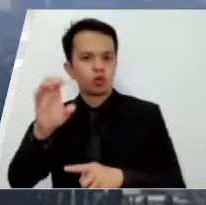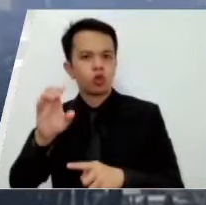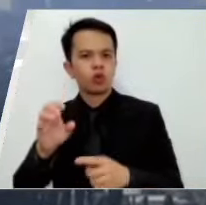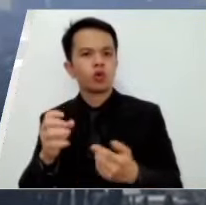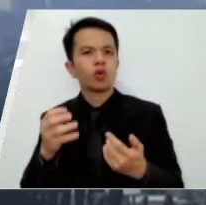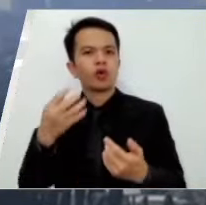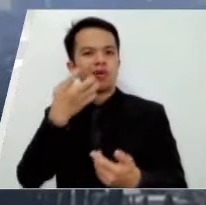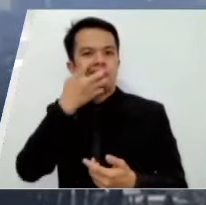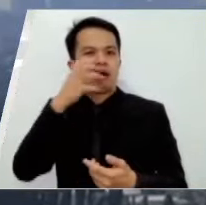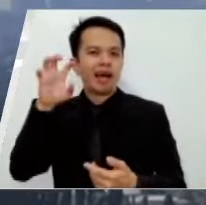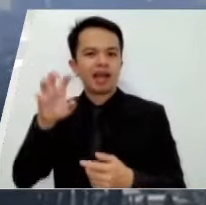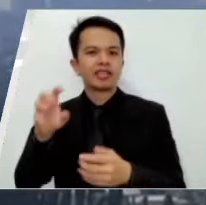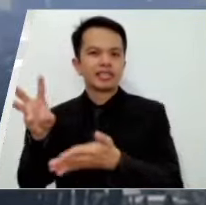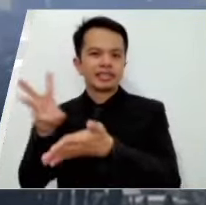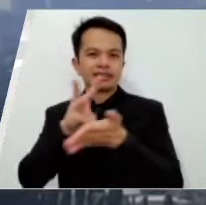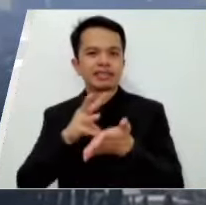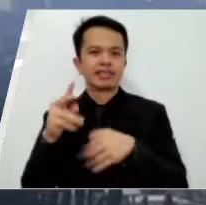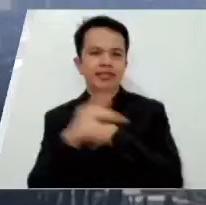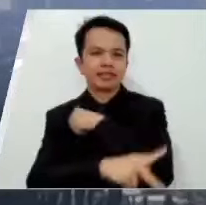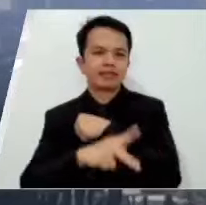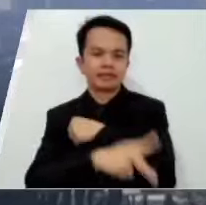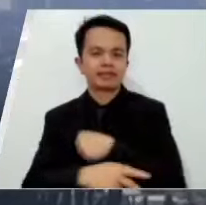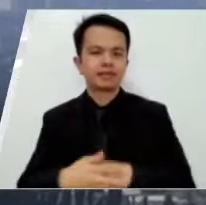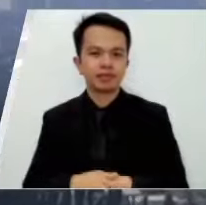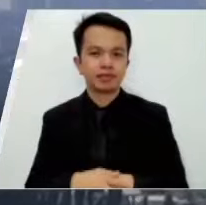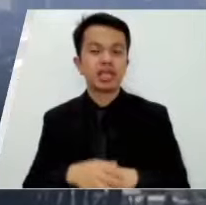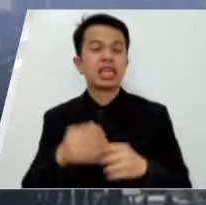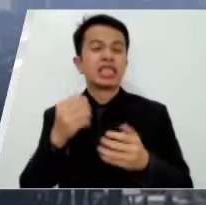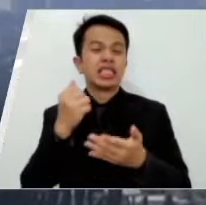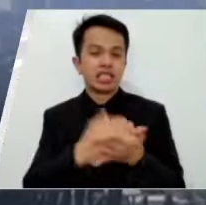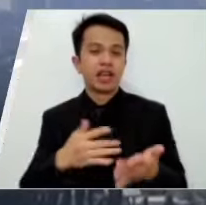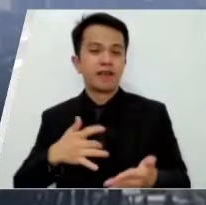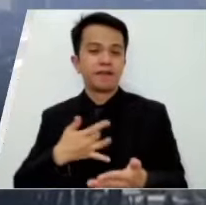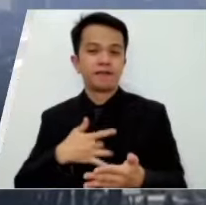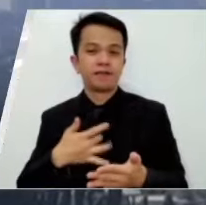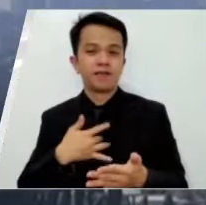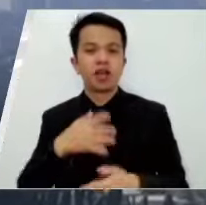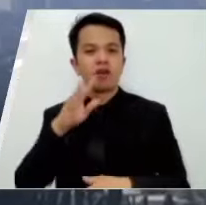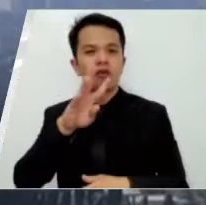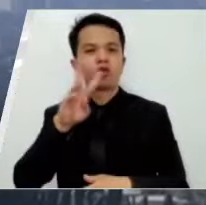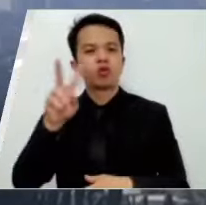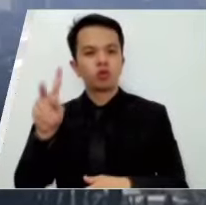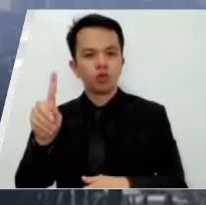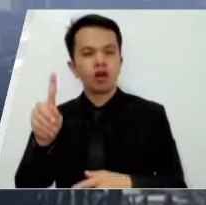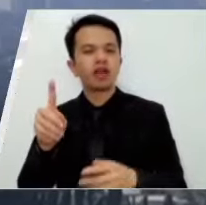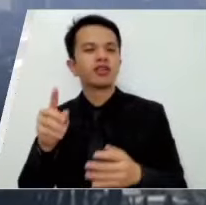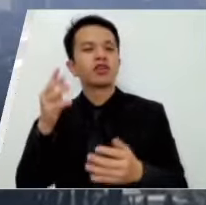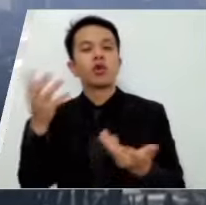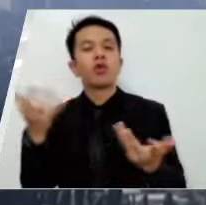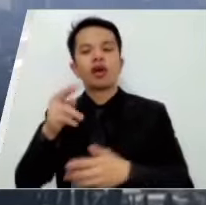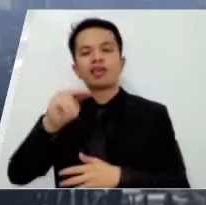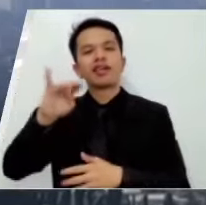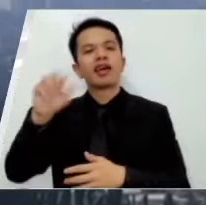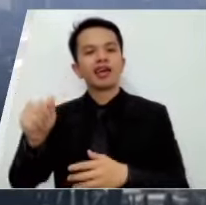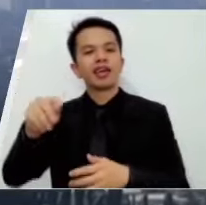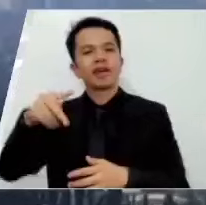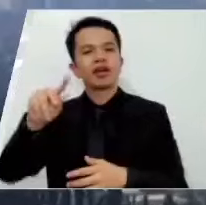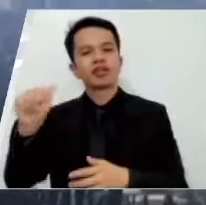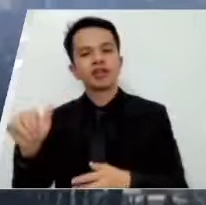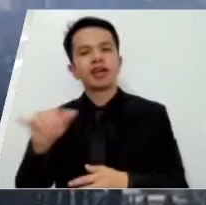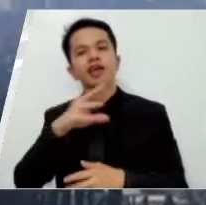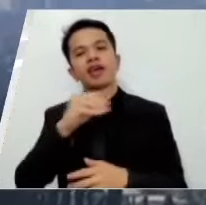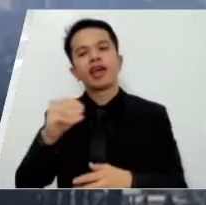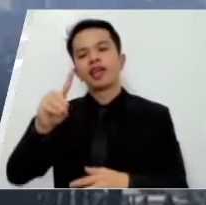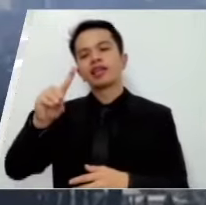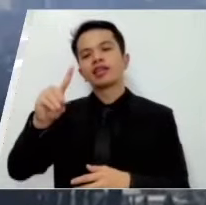init sa ilang probinsya. May mga makakaramdam din ng 41 degrees Celsius, kabilang ang Naia sa Pasay at Dagupan City sa